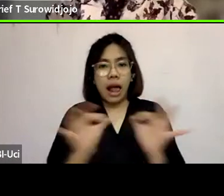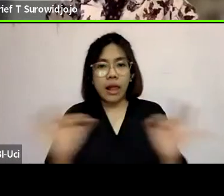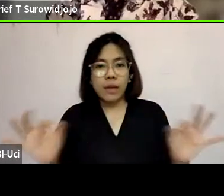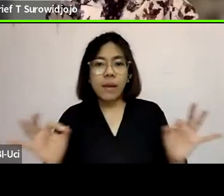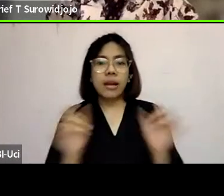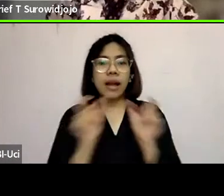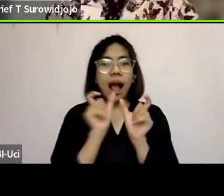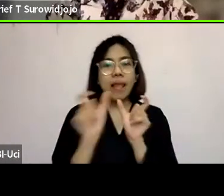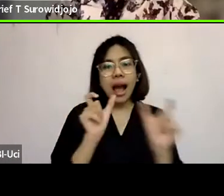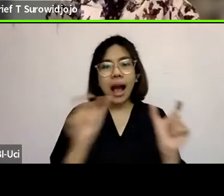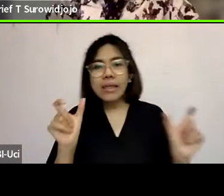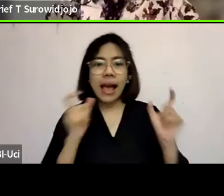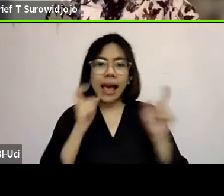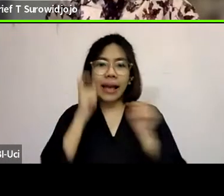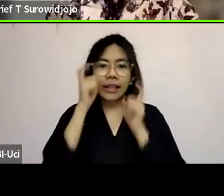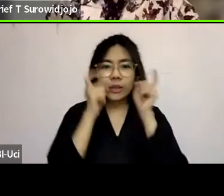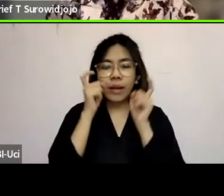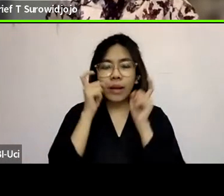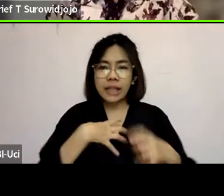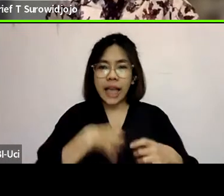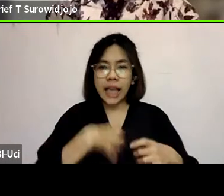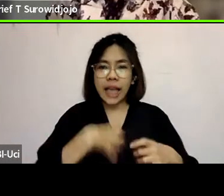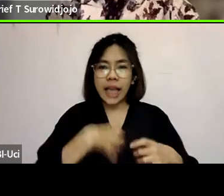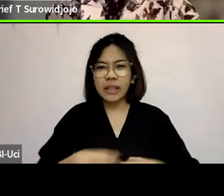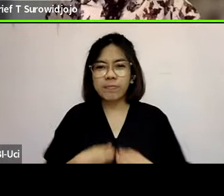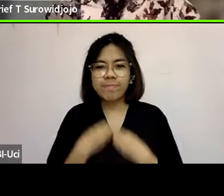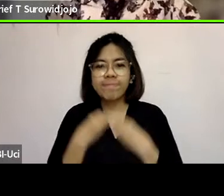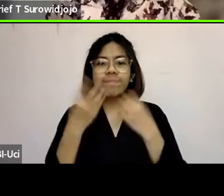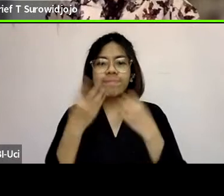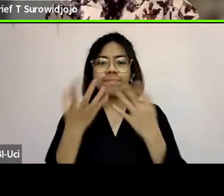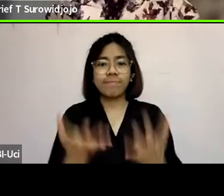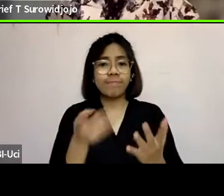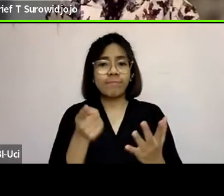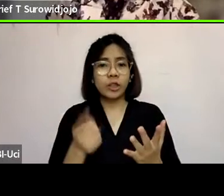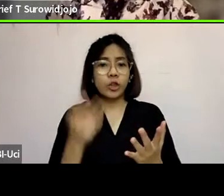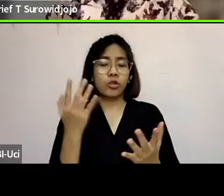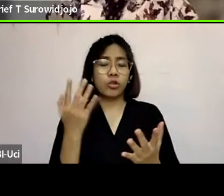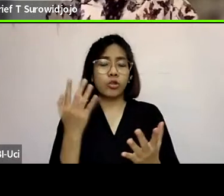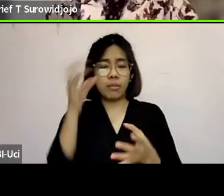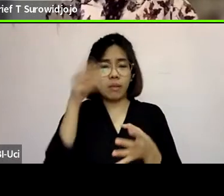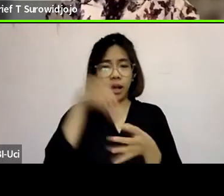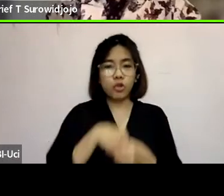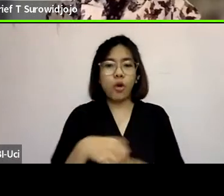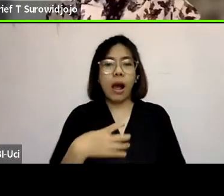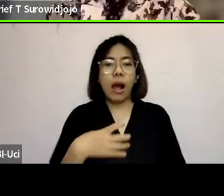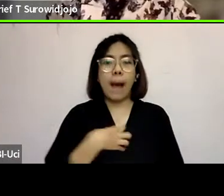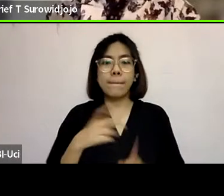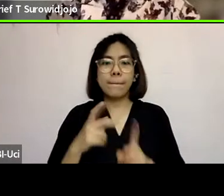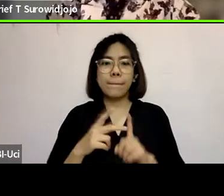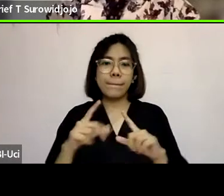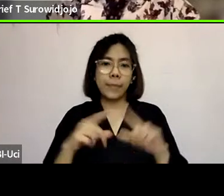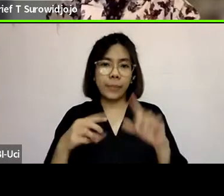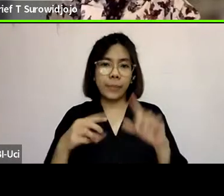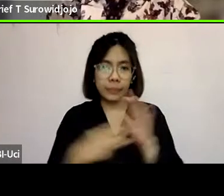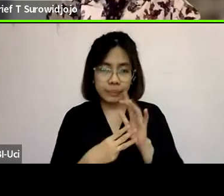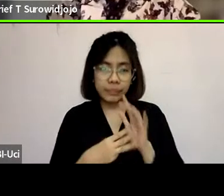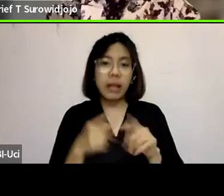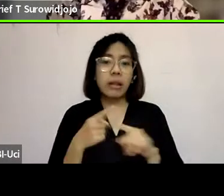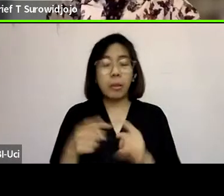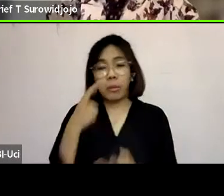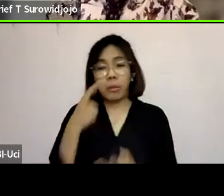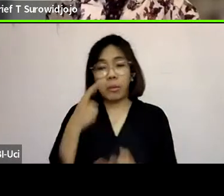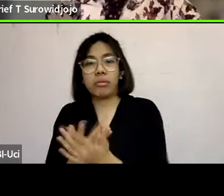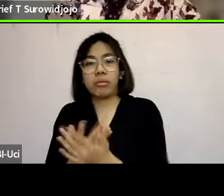penegak hukum bisa menghargai pernyataan pendapat tersebut sebagai bagian dari hak asasi warga negara nyatanya tidak demikian setelah